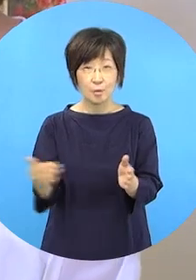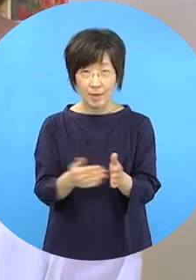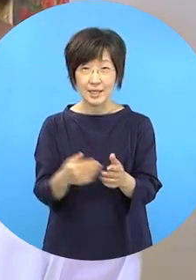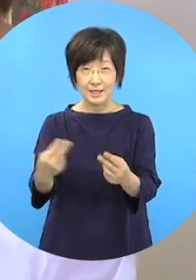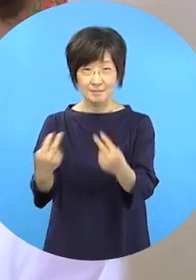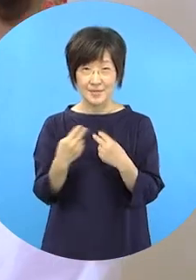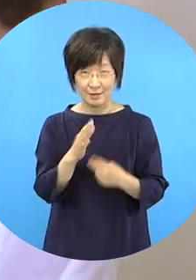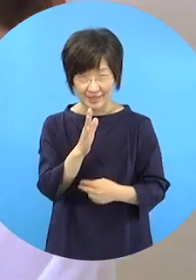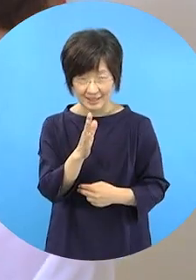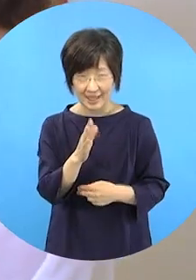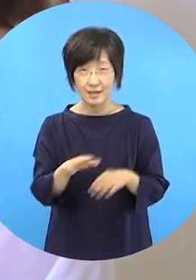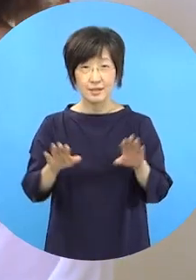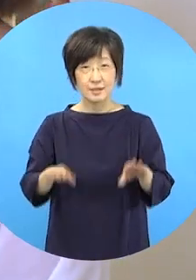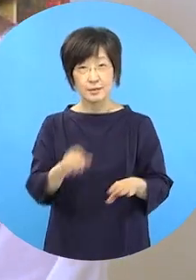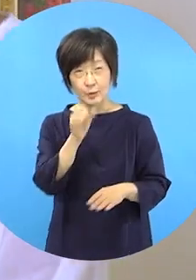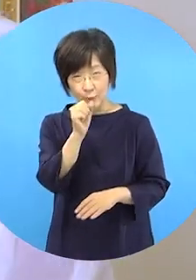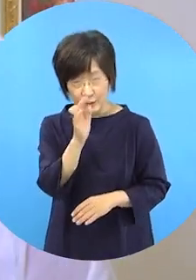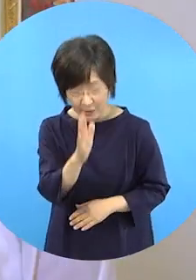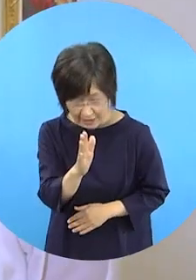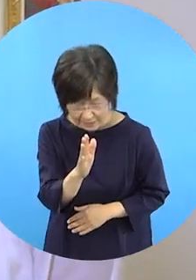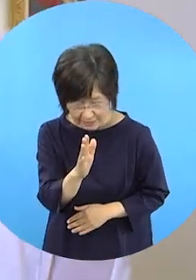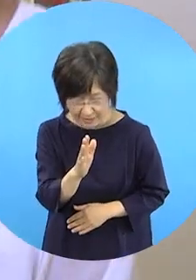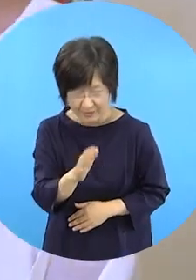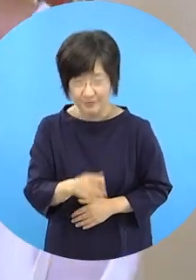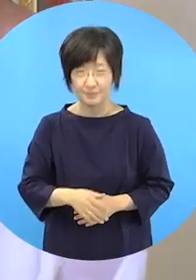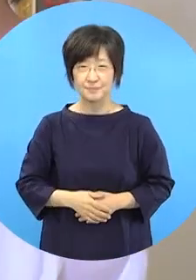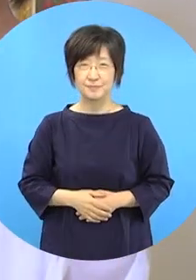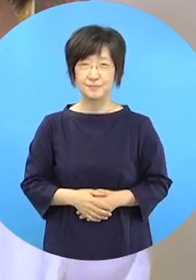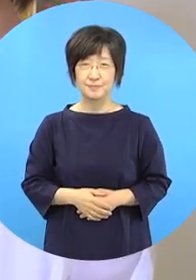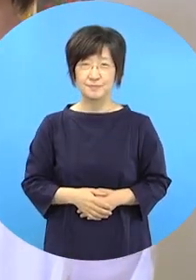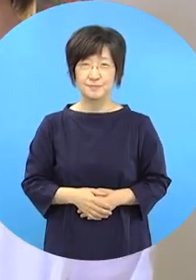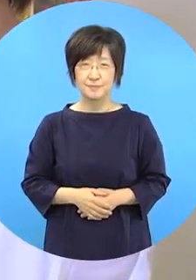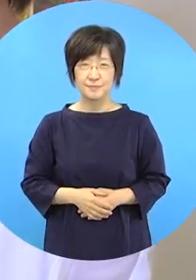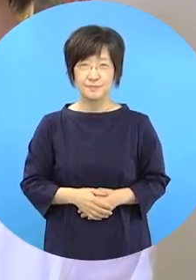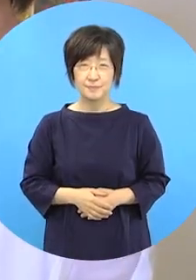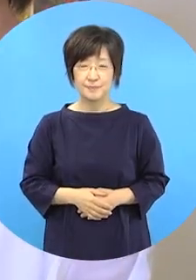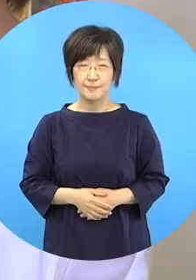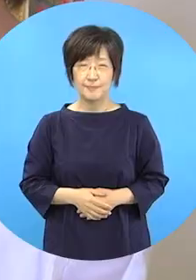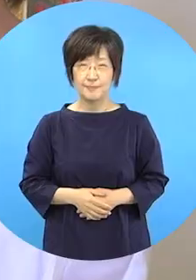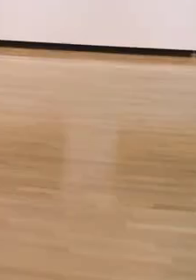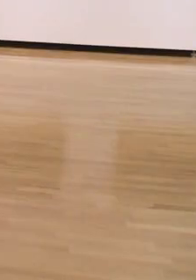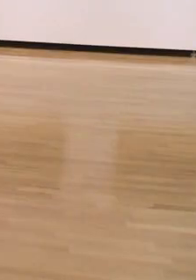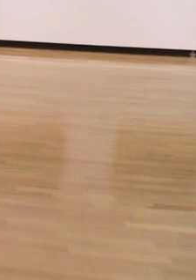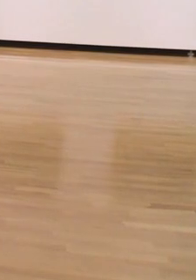までご覧ください。今回はよろしくお願いします。 よろしくお願いします。